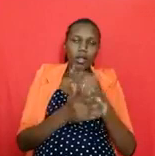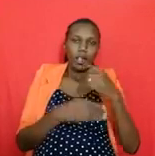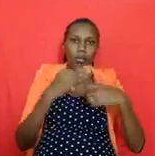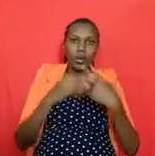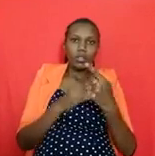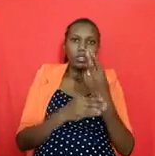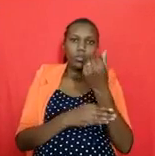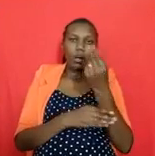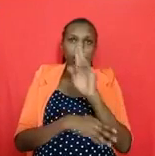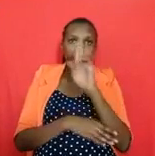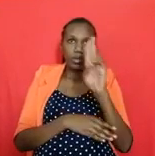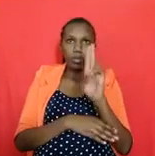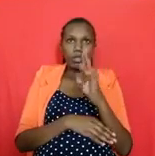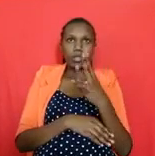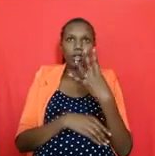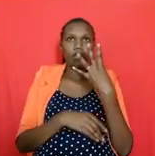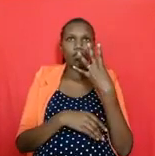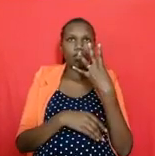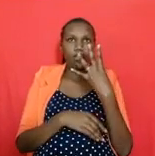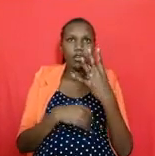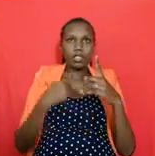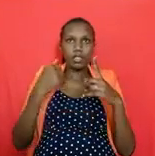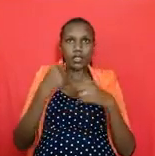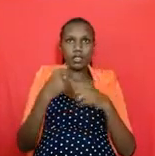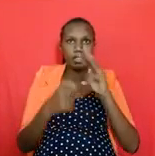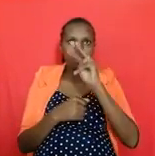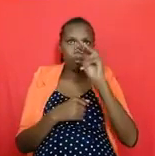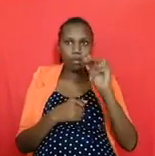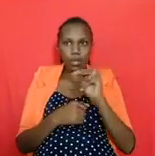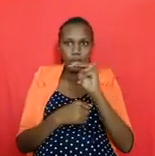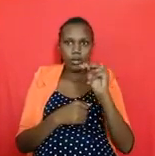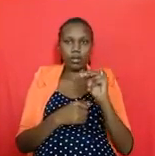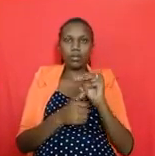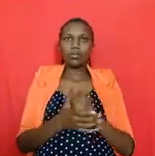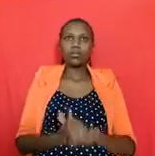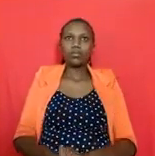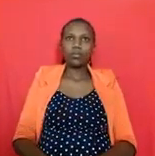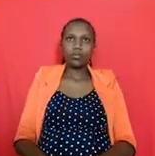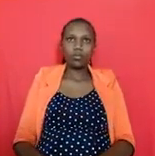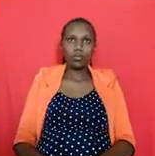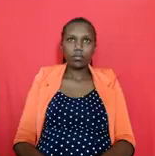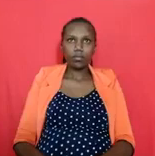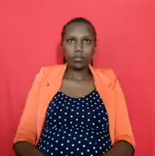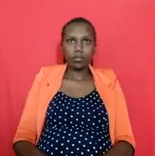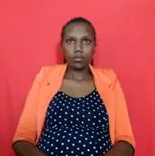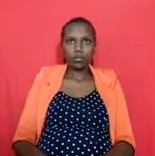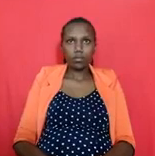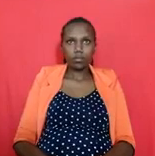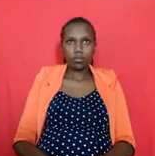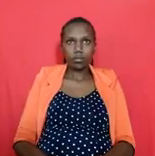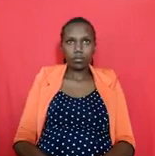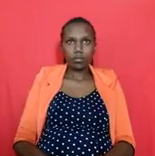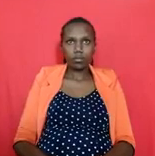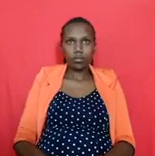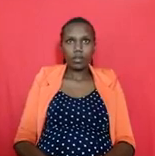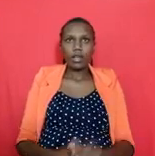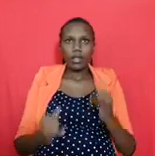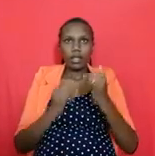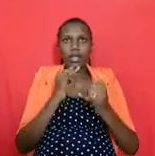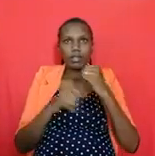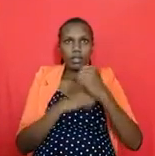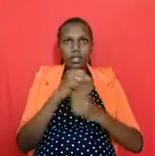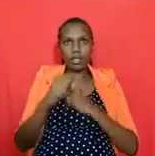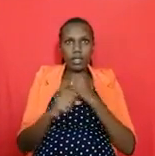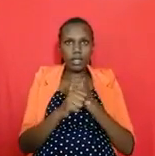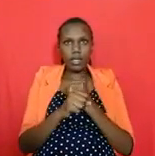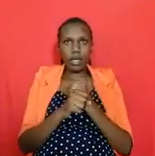income statement cirokire milioni mirongo ina na ithathatu 1805 mwakaini ucio ungi